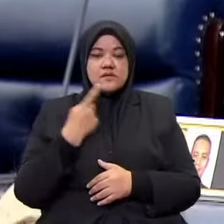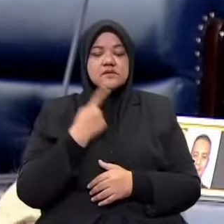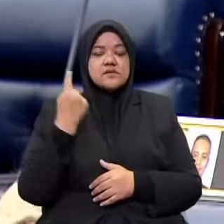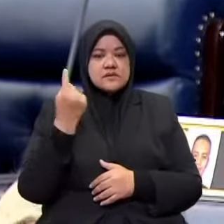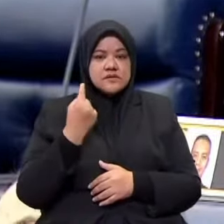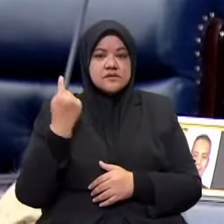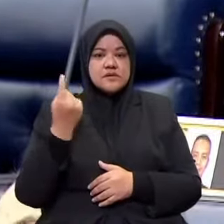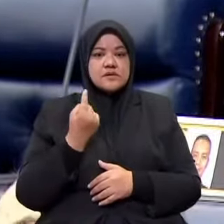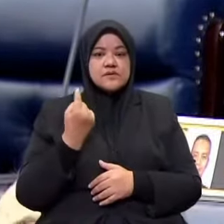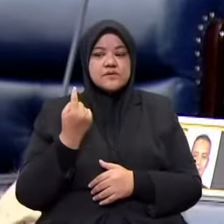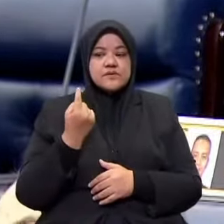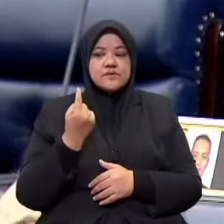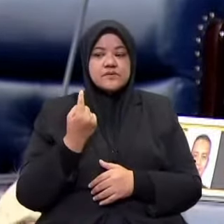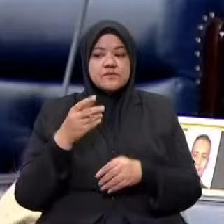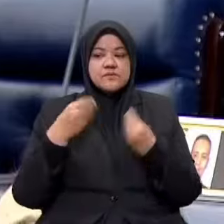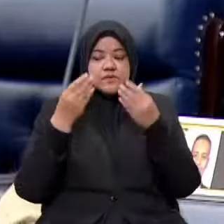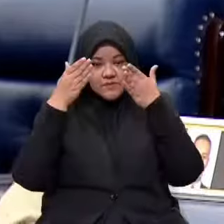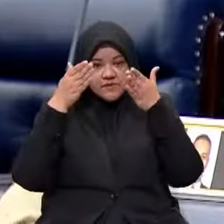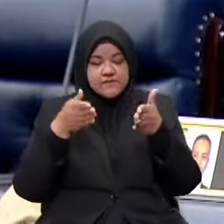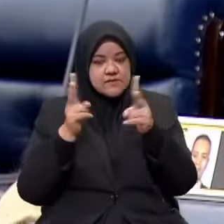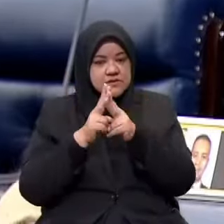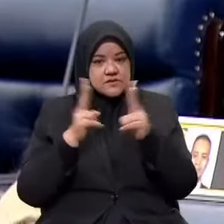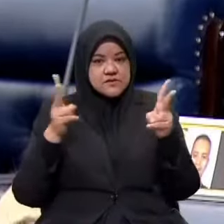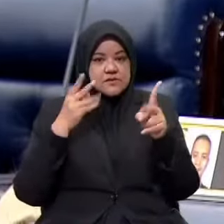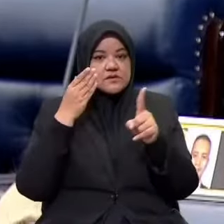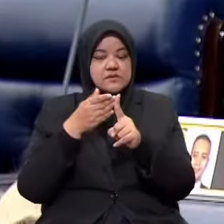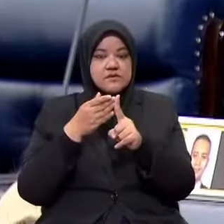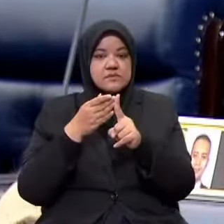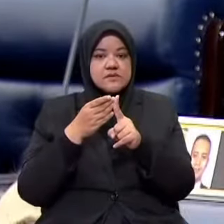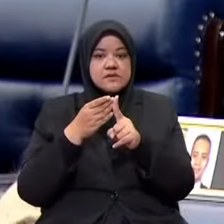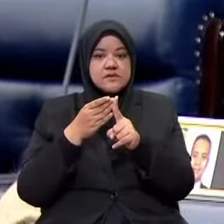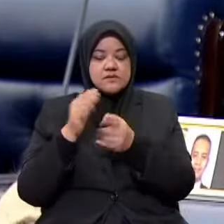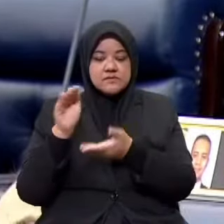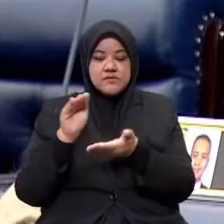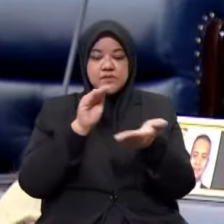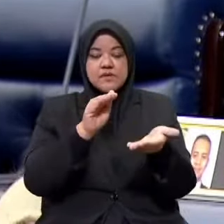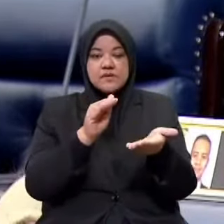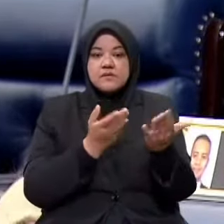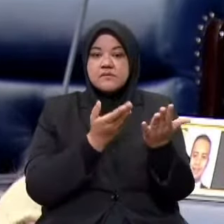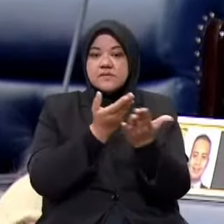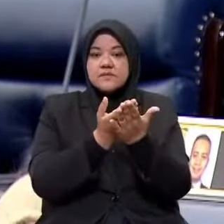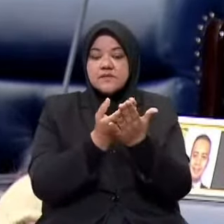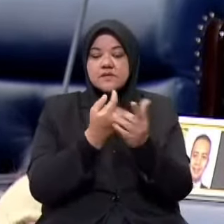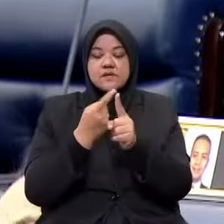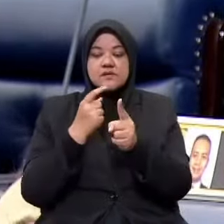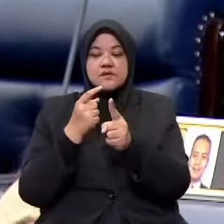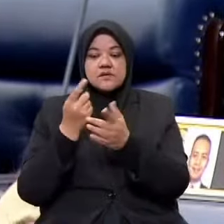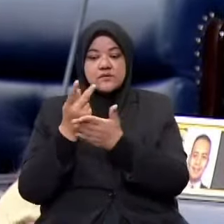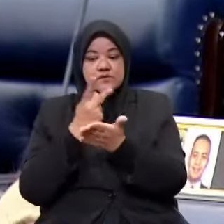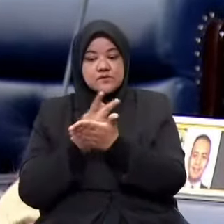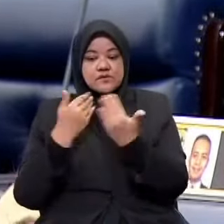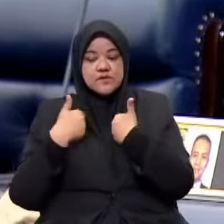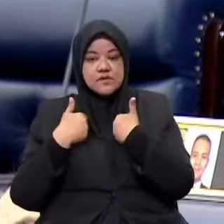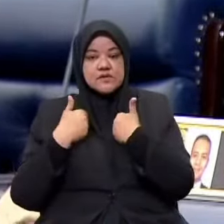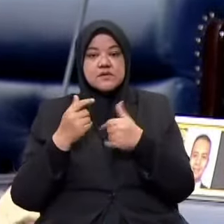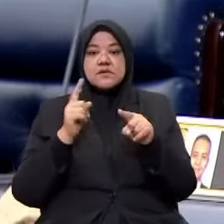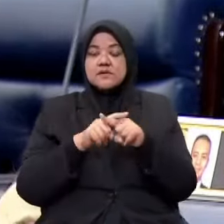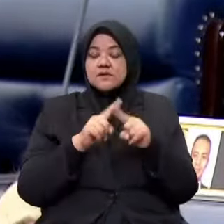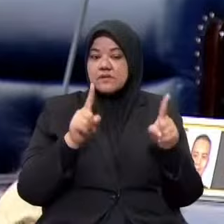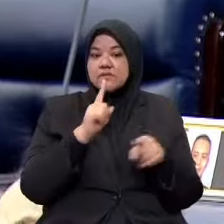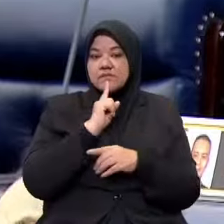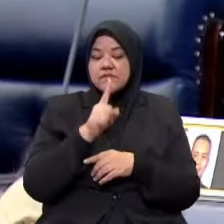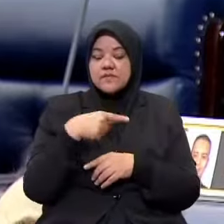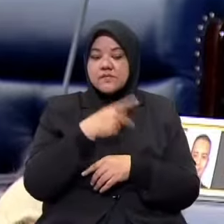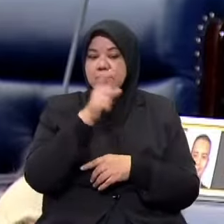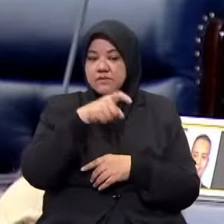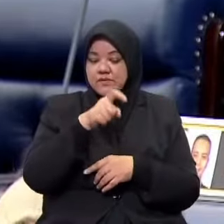kita seringkali memberi fokus sangat-sangat kepada pembakalan atau penawaran dari kursus yang ada dan sebagainya tetapi